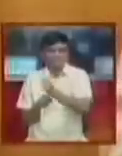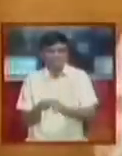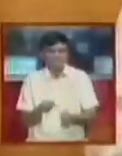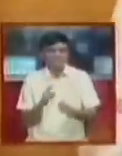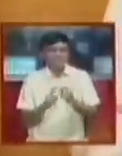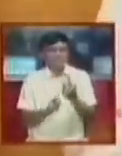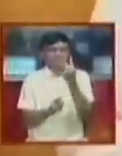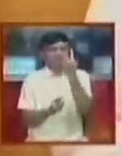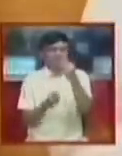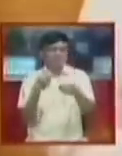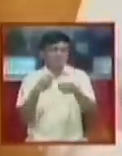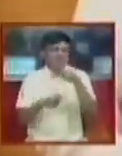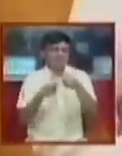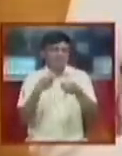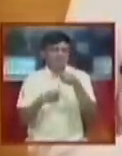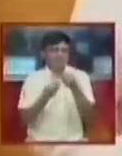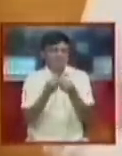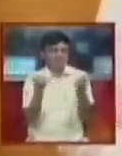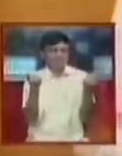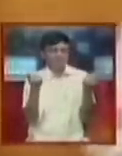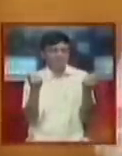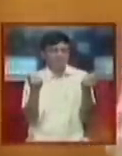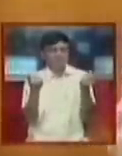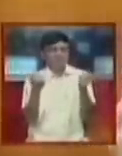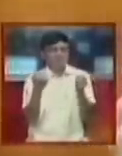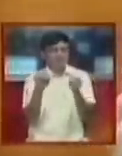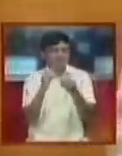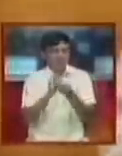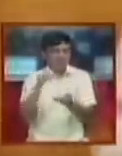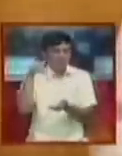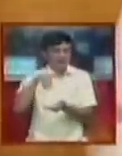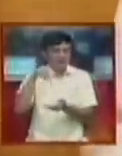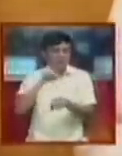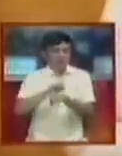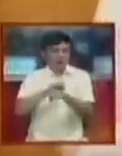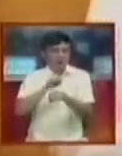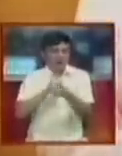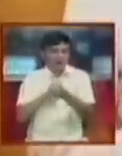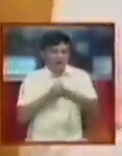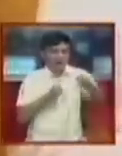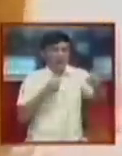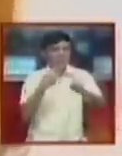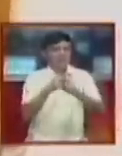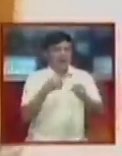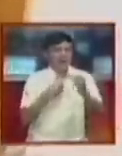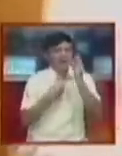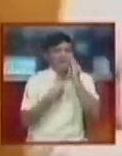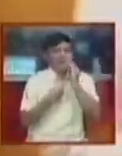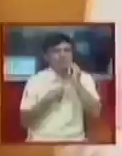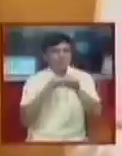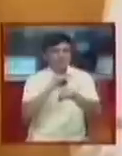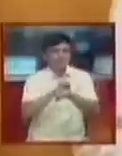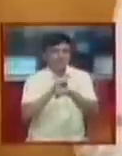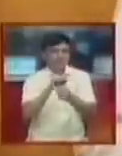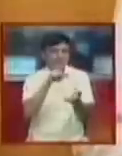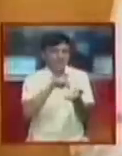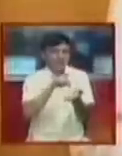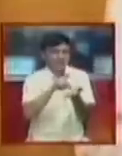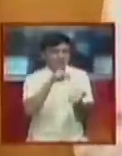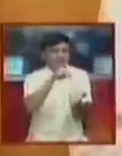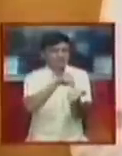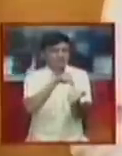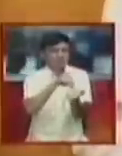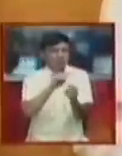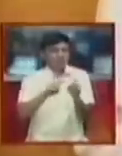Dalawang problema po ang natutugunan nito. Bukod sa nagkakatrabaho at nabibigyan ng work experience ang libo-libong nurse at midwife na dati